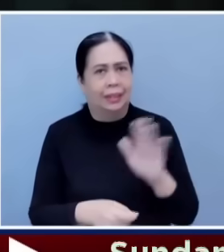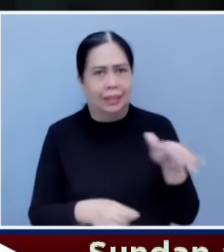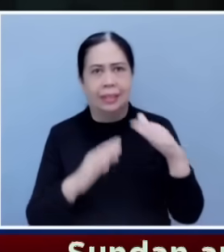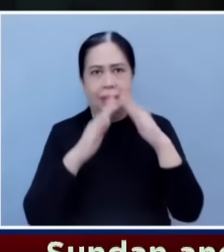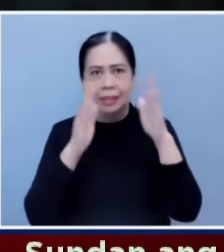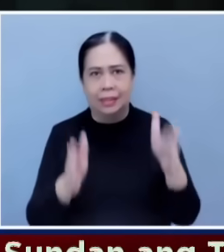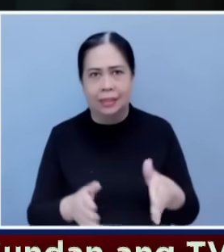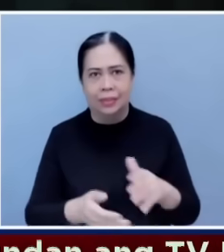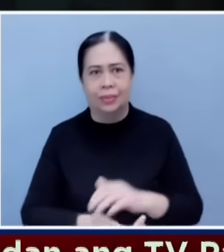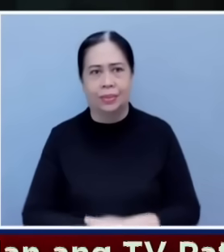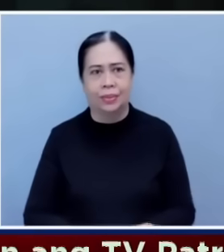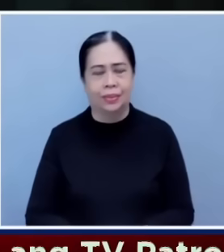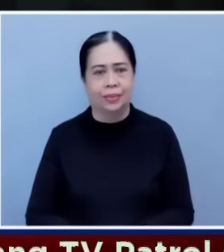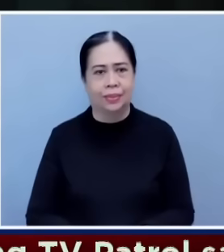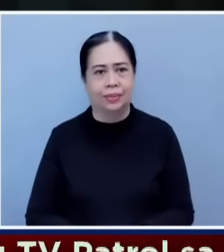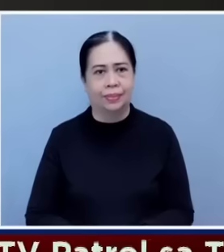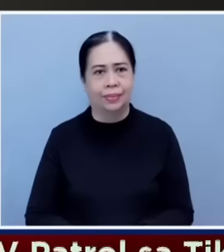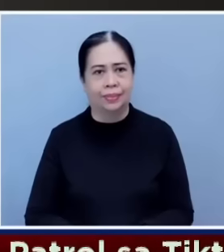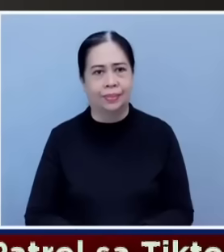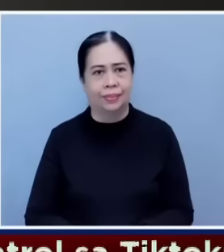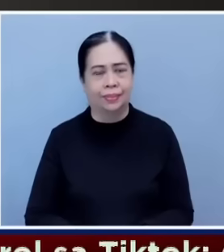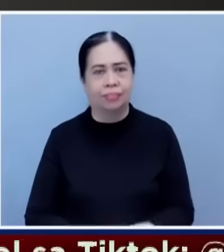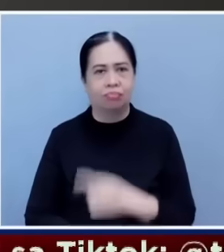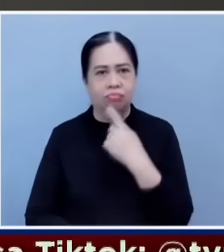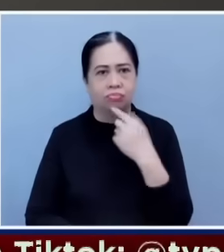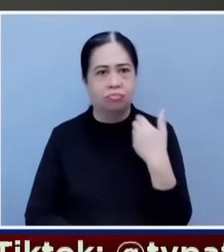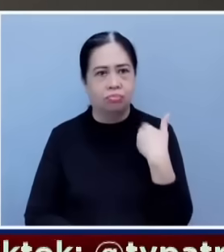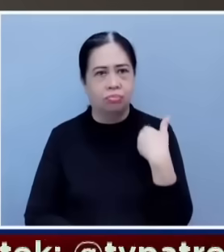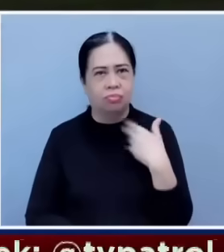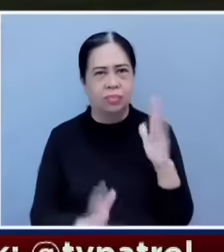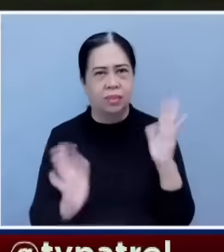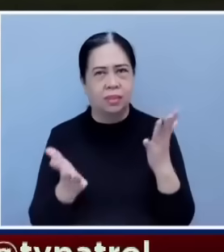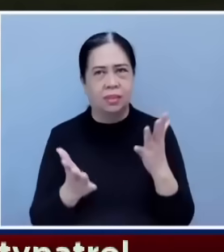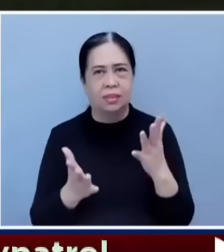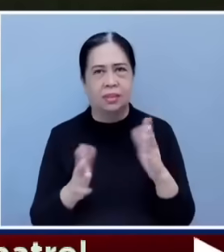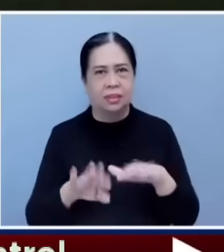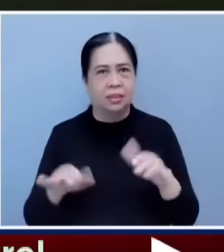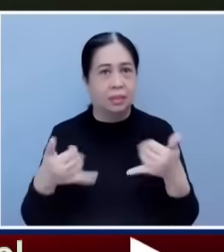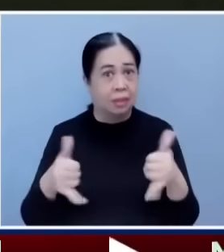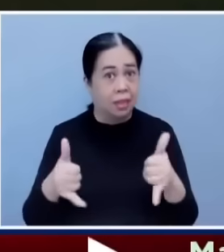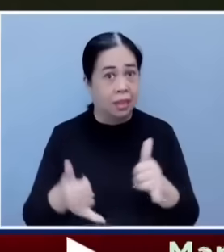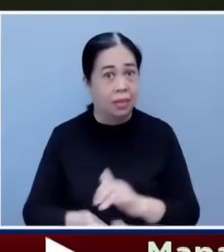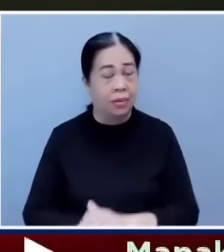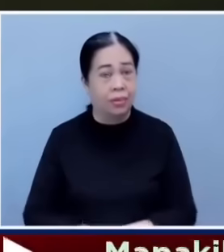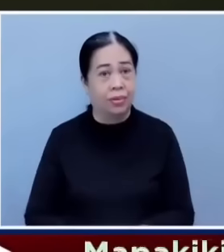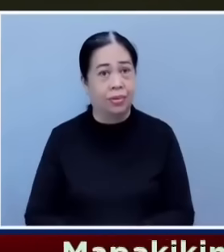bato. Meron daw dito mga batang naglalaro.